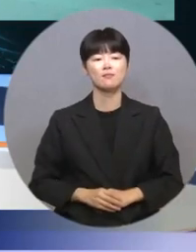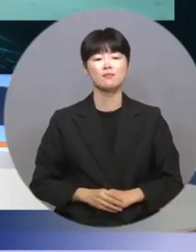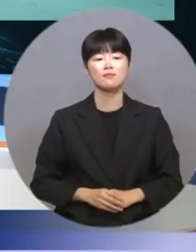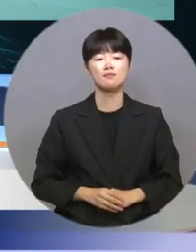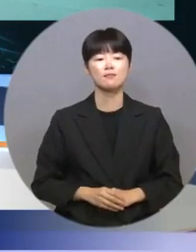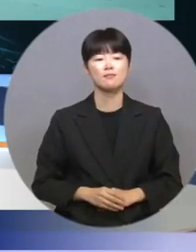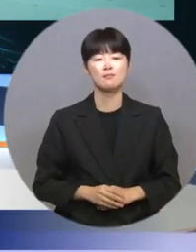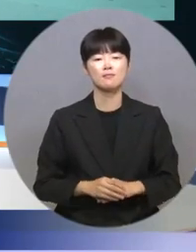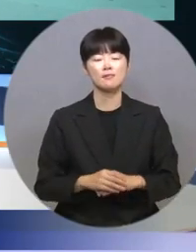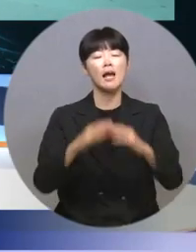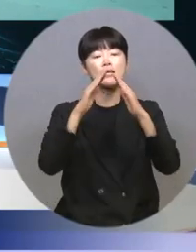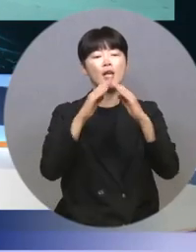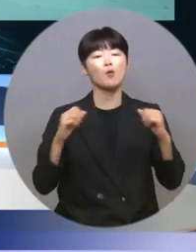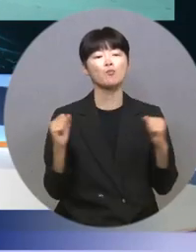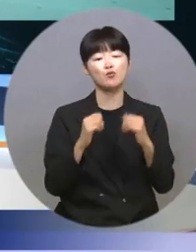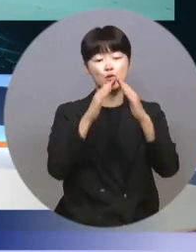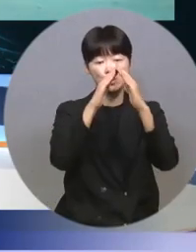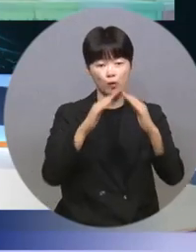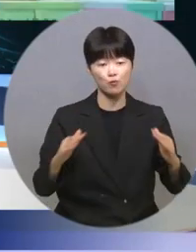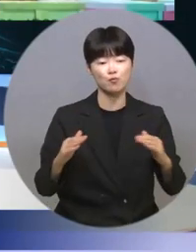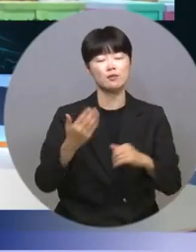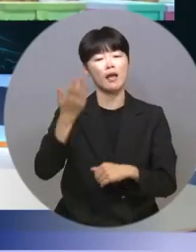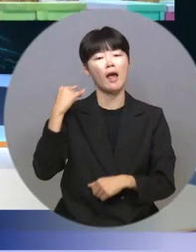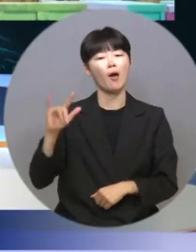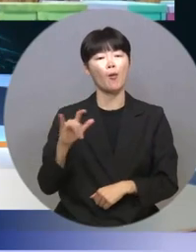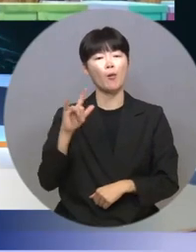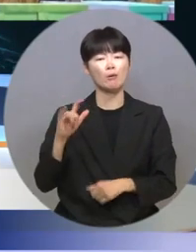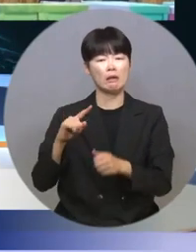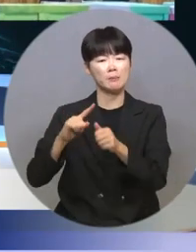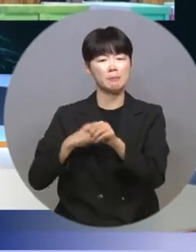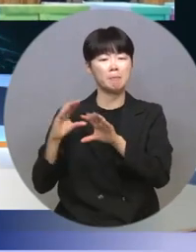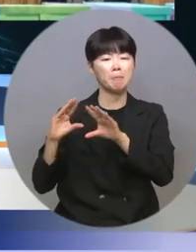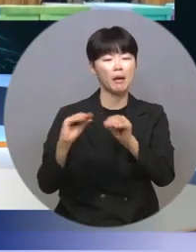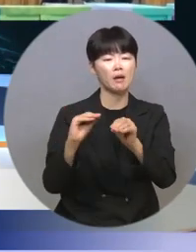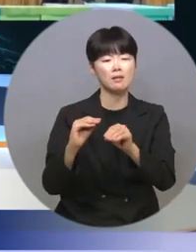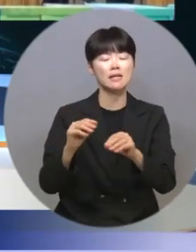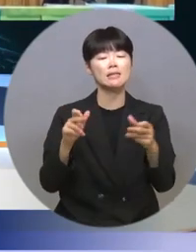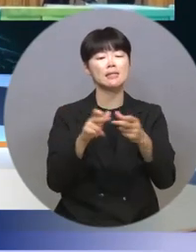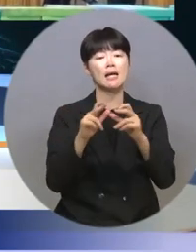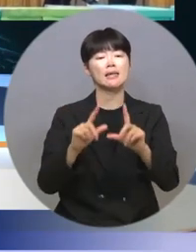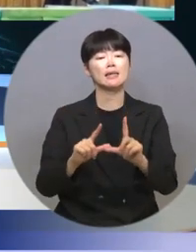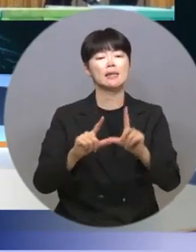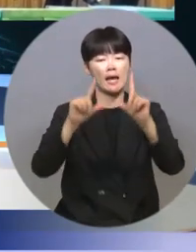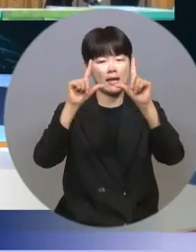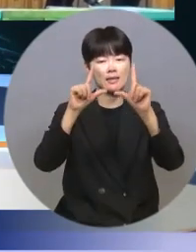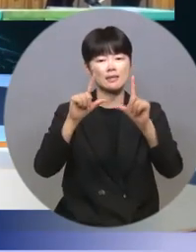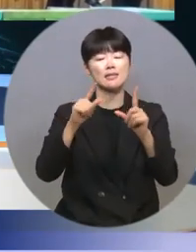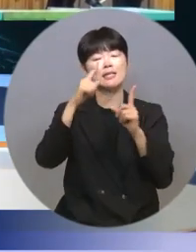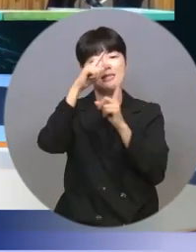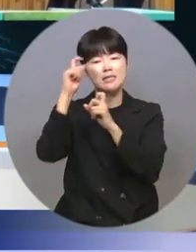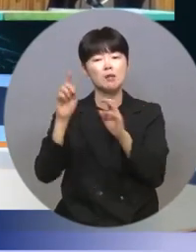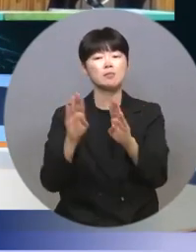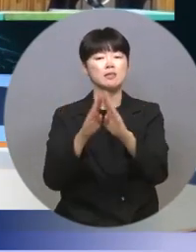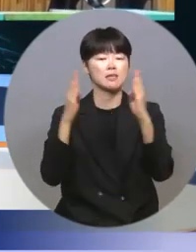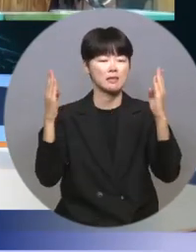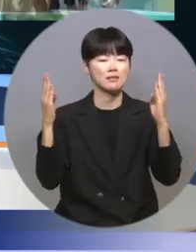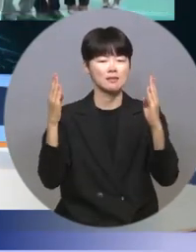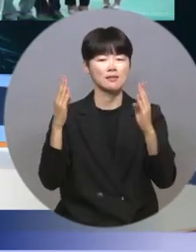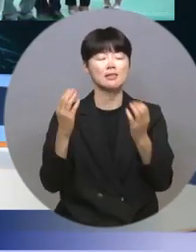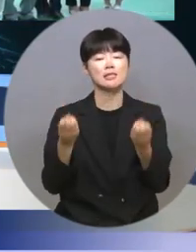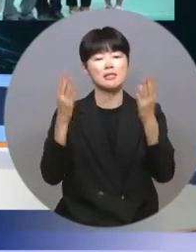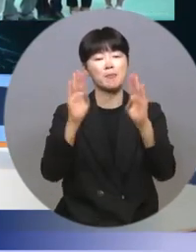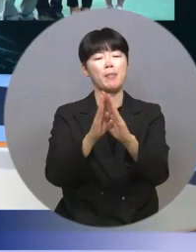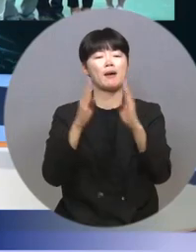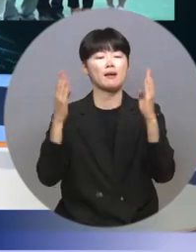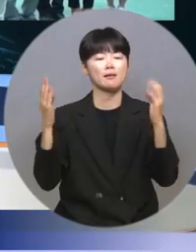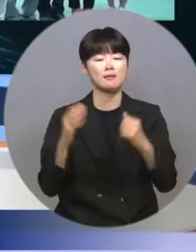여파로 지연됐던 제42회 장애인의 날 기념식을 개최했습니다. 장애인과 비장애인의 화합을 위한 자리가 됐다고